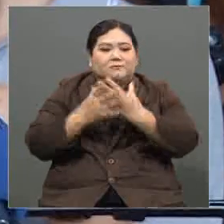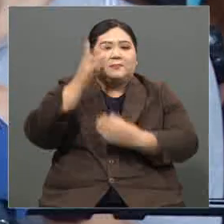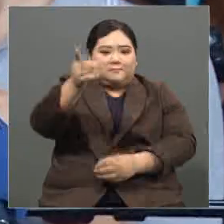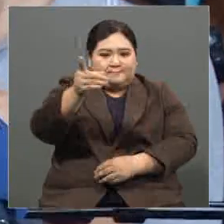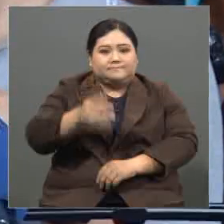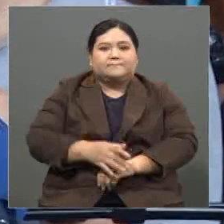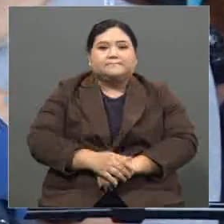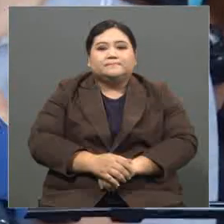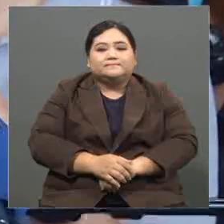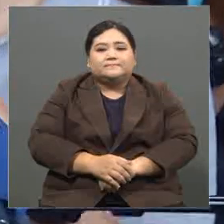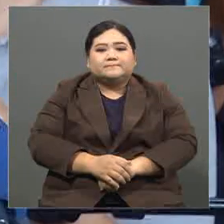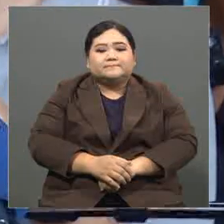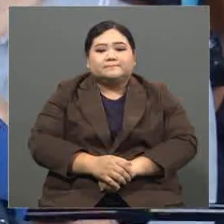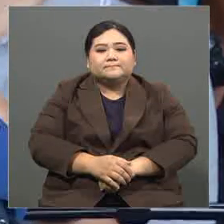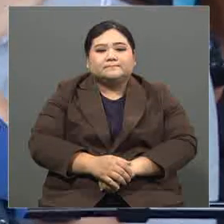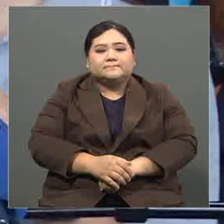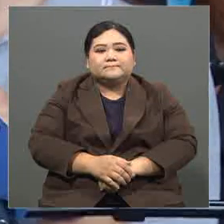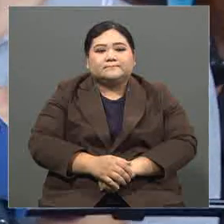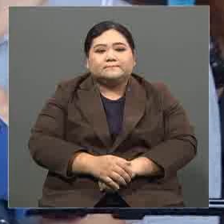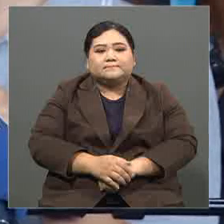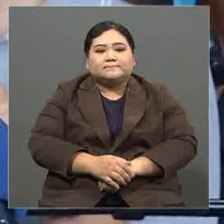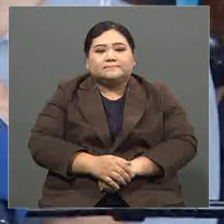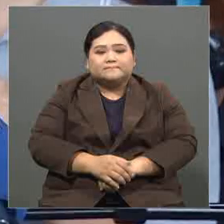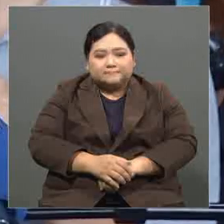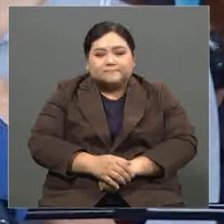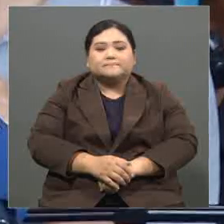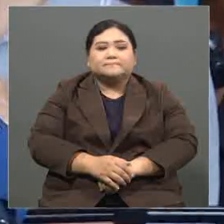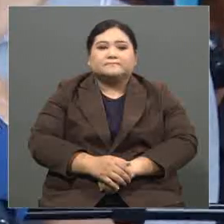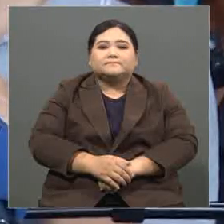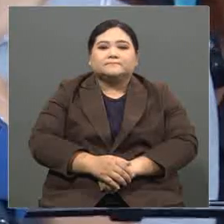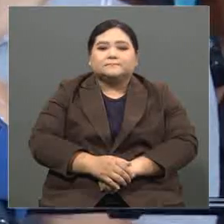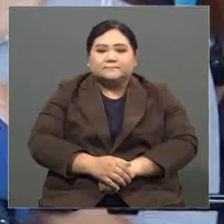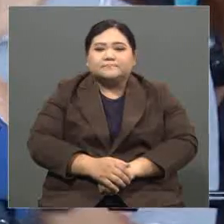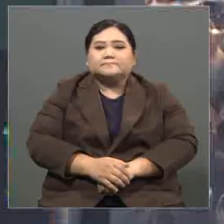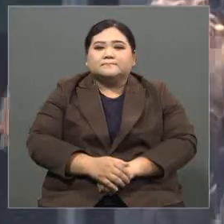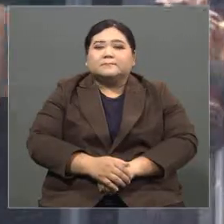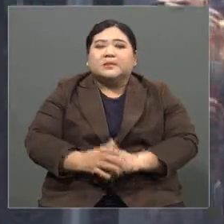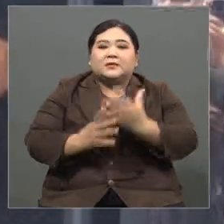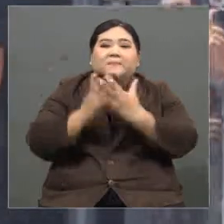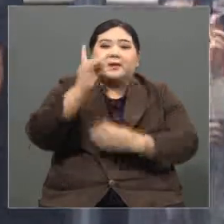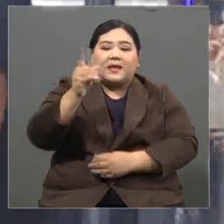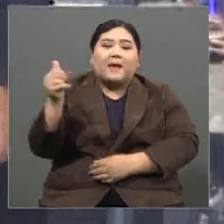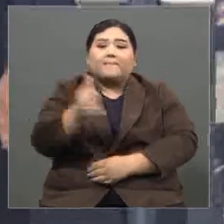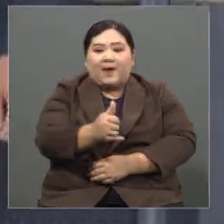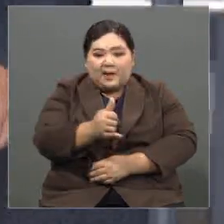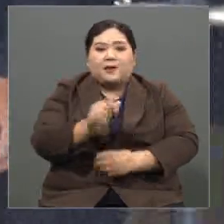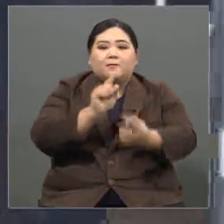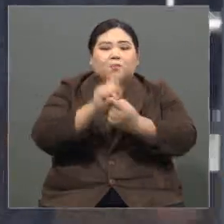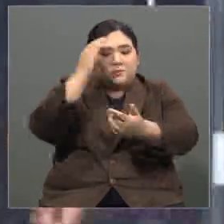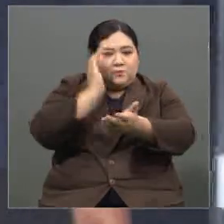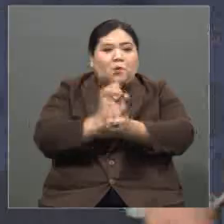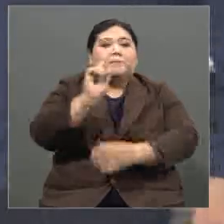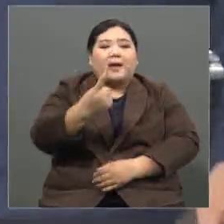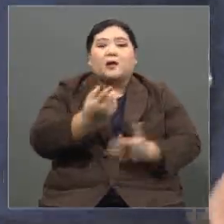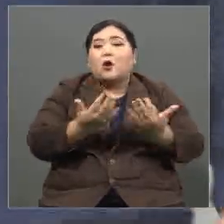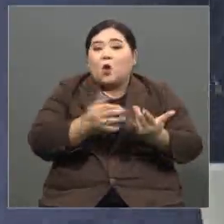หน้านั่นเองนะคะส่วนวันนี้นายวิทูลเนี่ยคงไม่ได้มาที่กองปราบปรานะคะก็อาจจะเข้ามาในช่วงสัปดาห์หน้ารอก่อนรอในการ